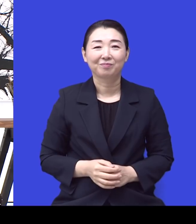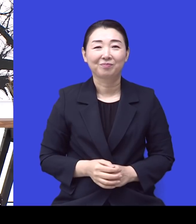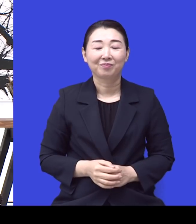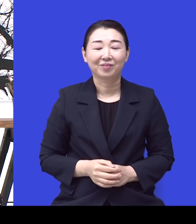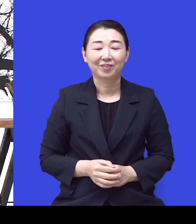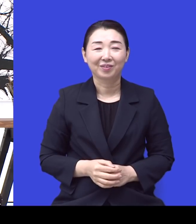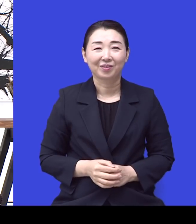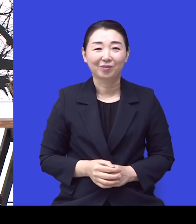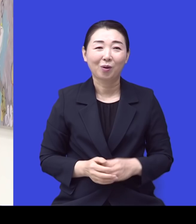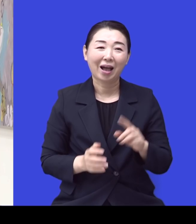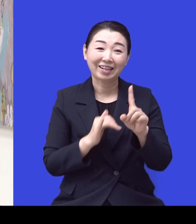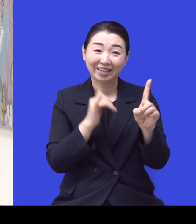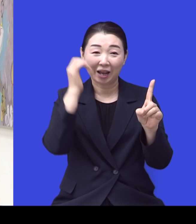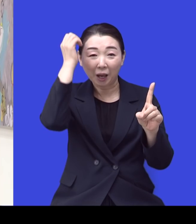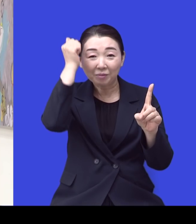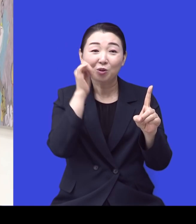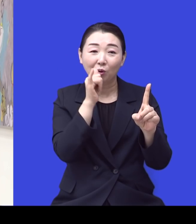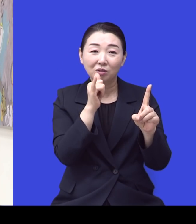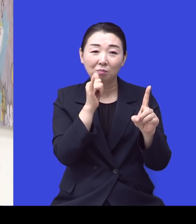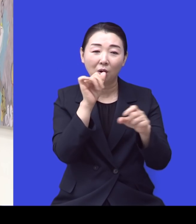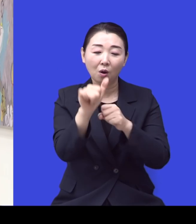네. 50년 동안